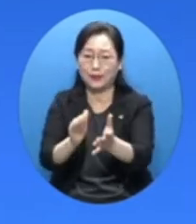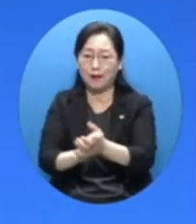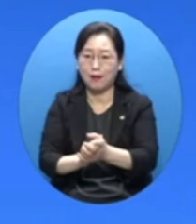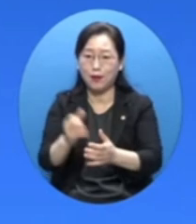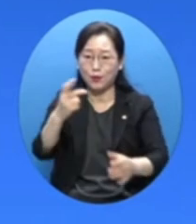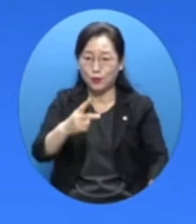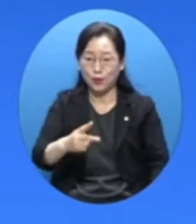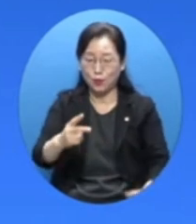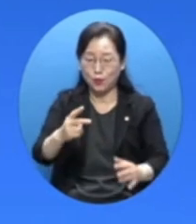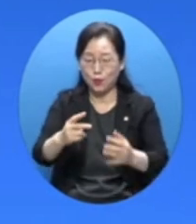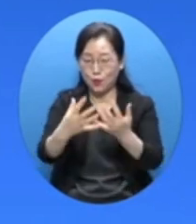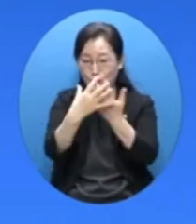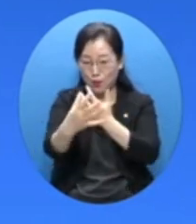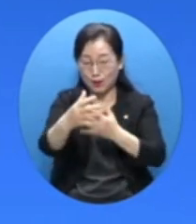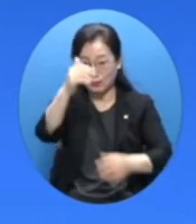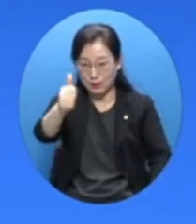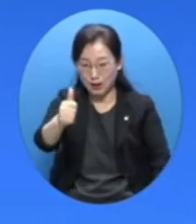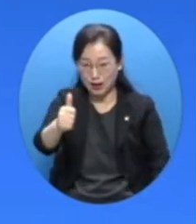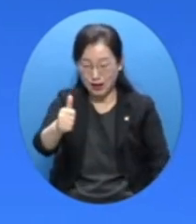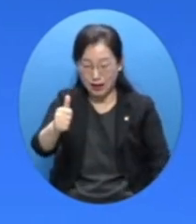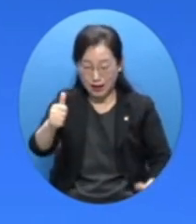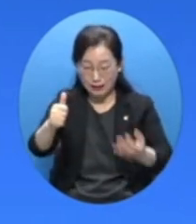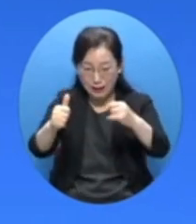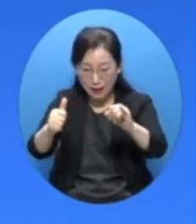회당장 어린 딸을 살려주셨고